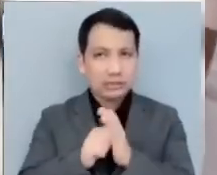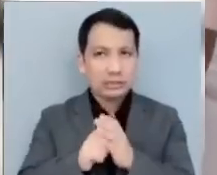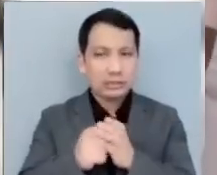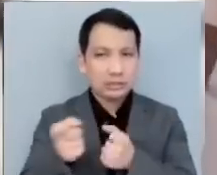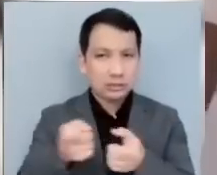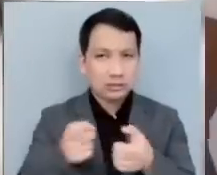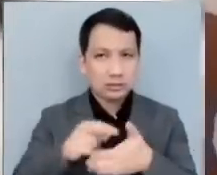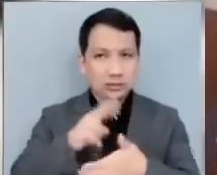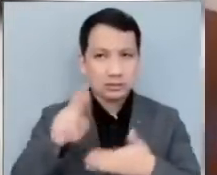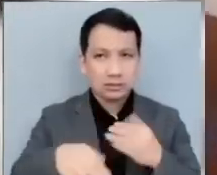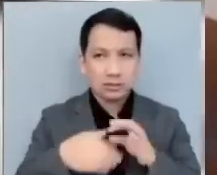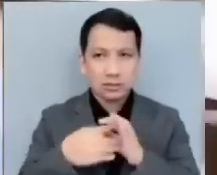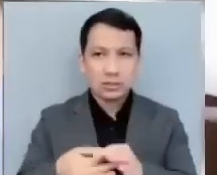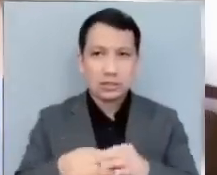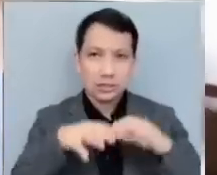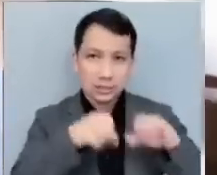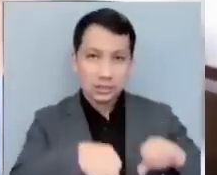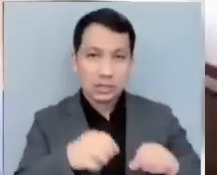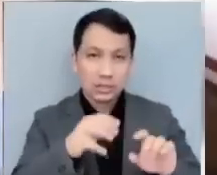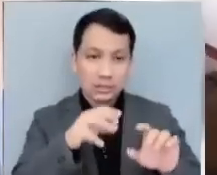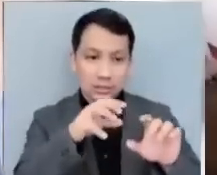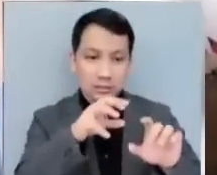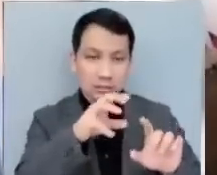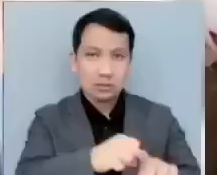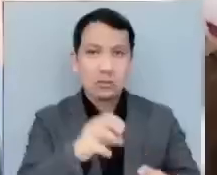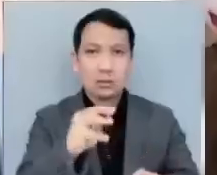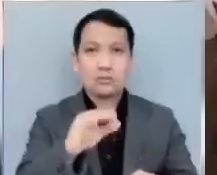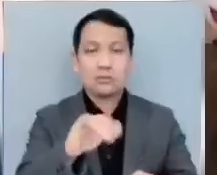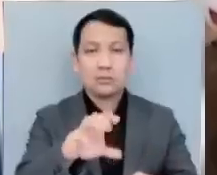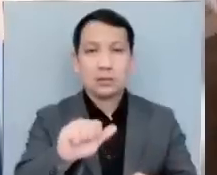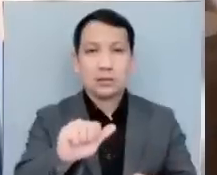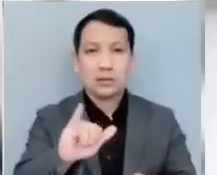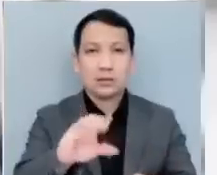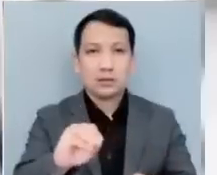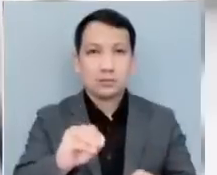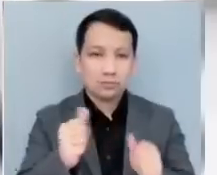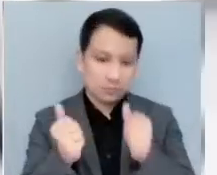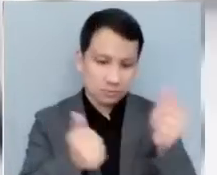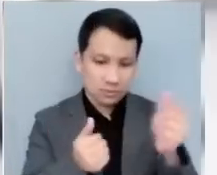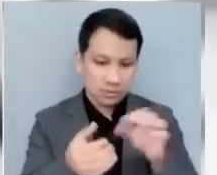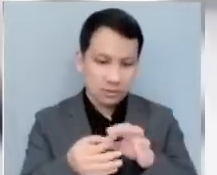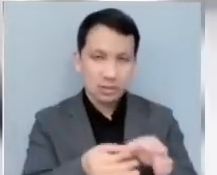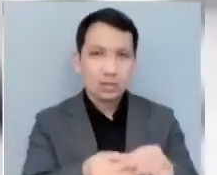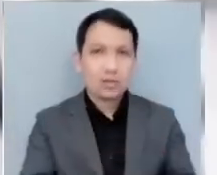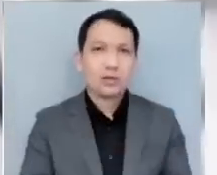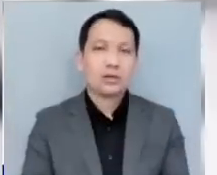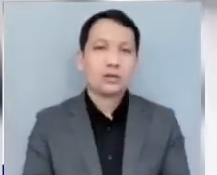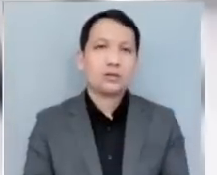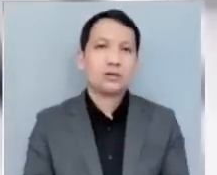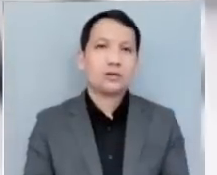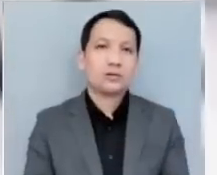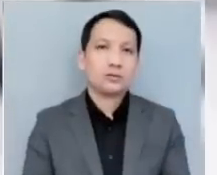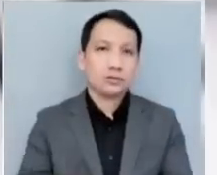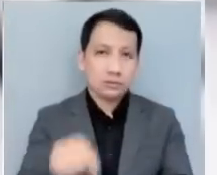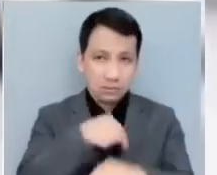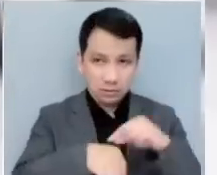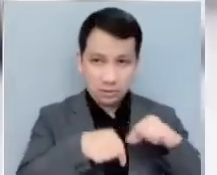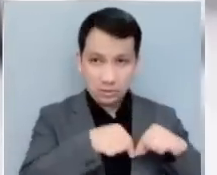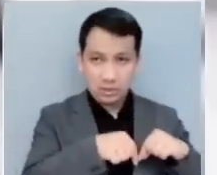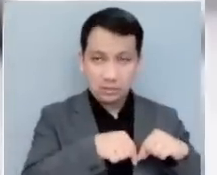at pagkaka-aresto kay Mayo dahil merong ikinakasang follow-up operation. Now, if you look back now, pagtitingnan mo look